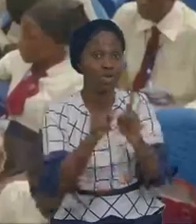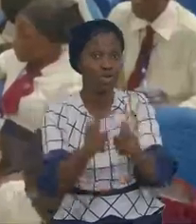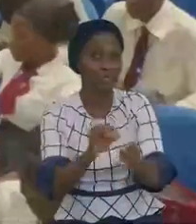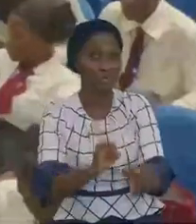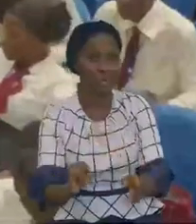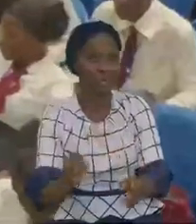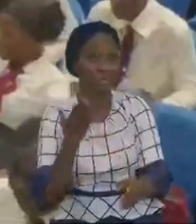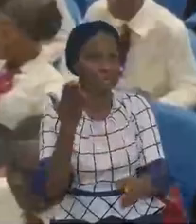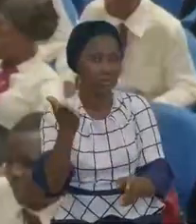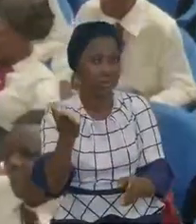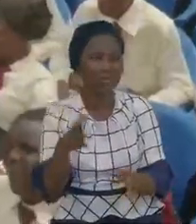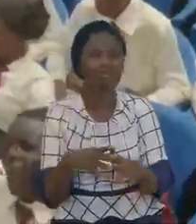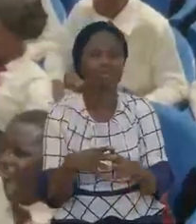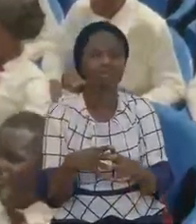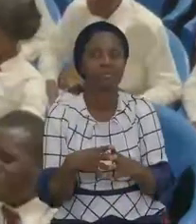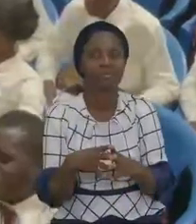t'aider.